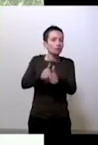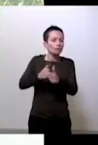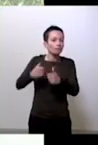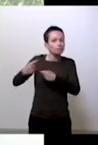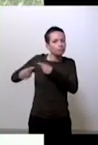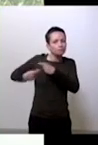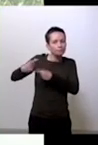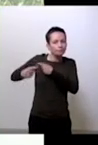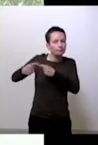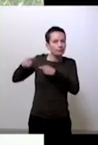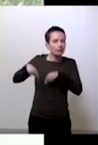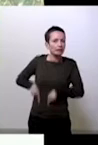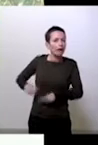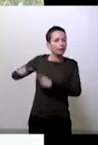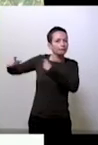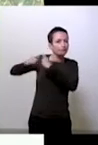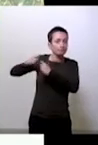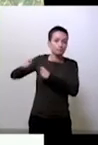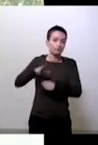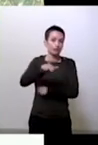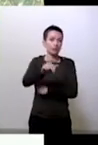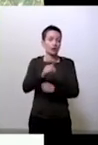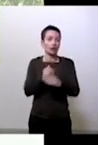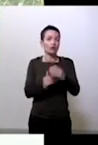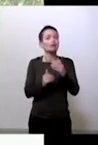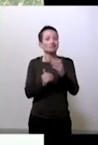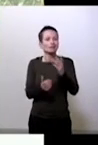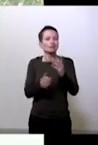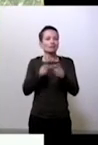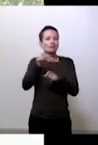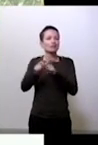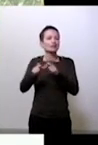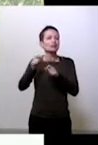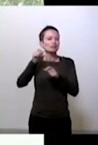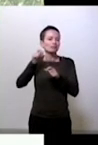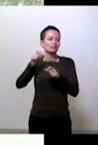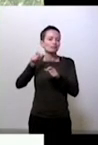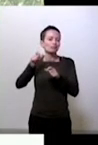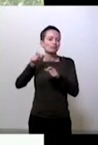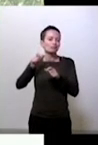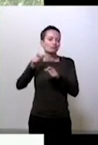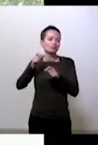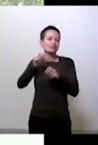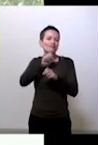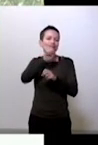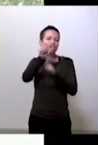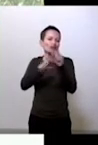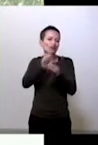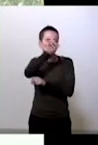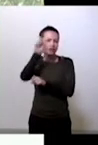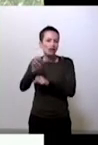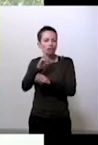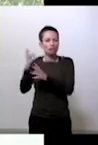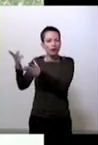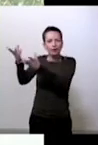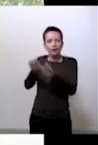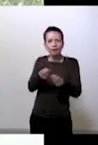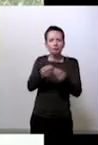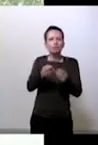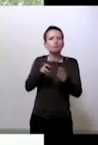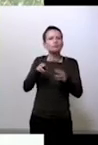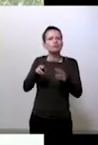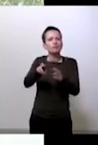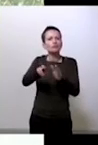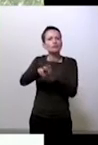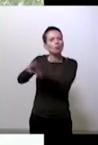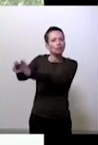cours avec l'État, la construction d'une nouvelle aire d'accueil de gens du voyage sur la rive droite. On est en attente du permis de